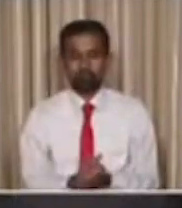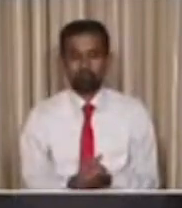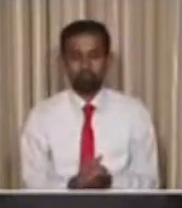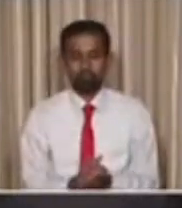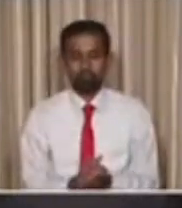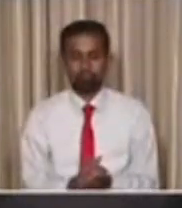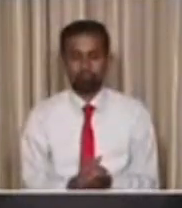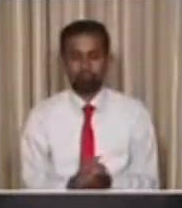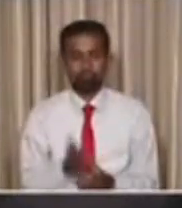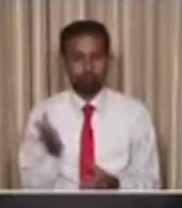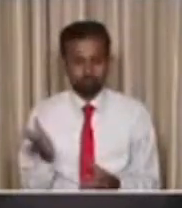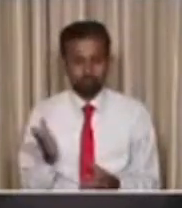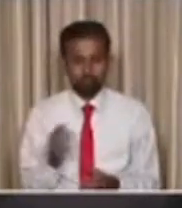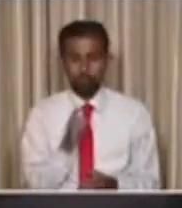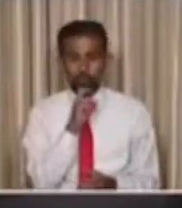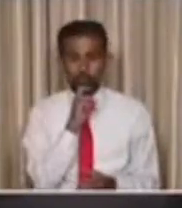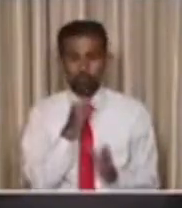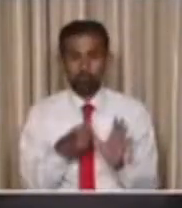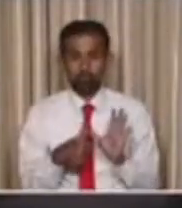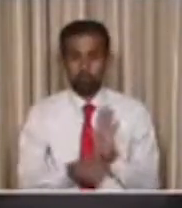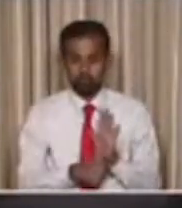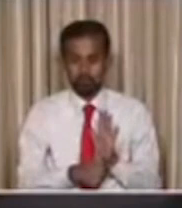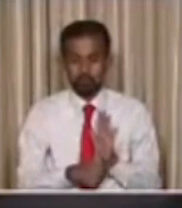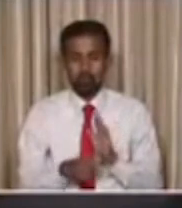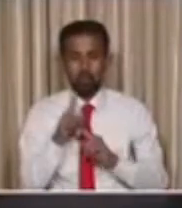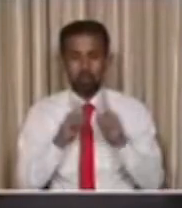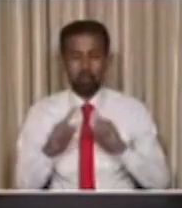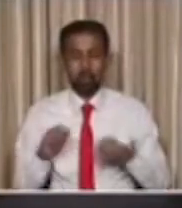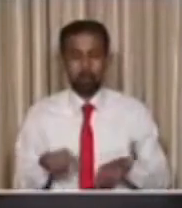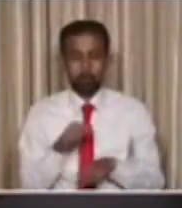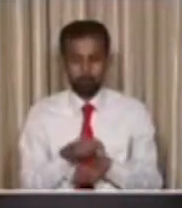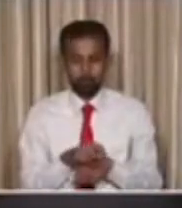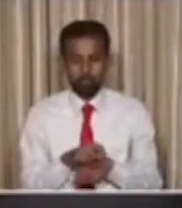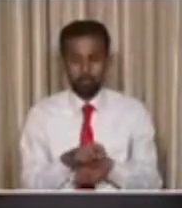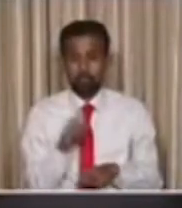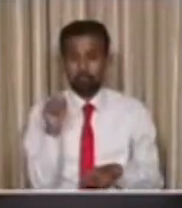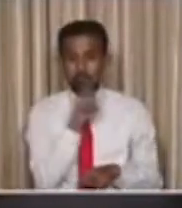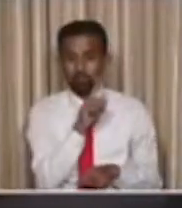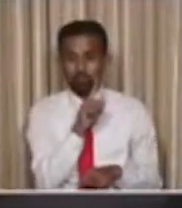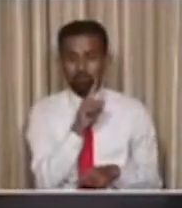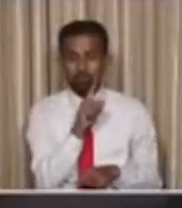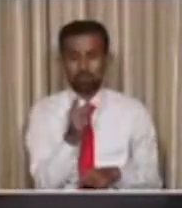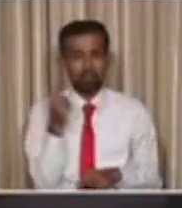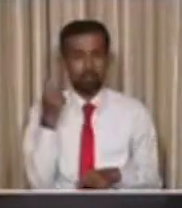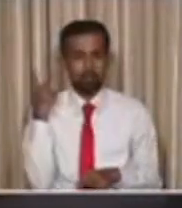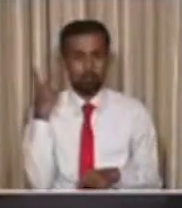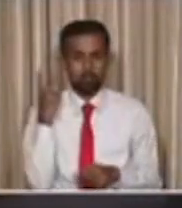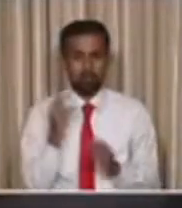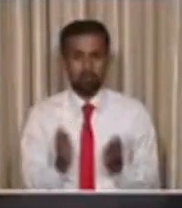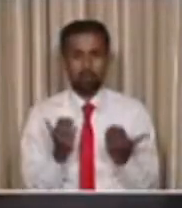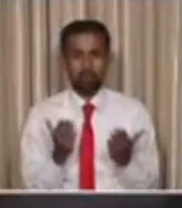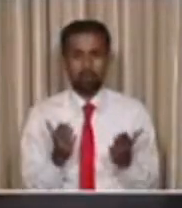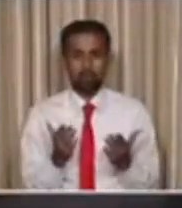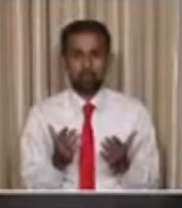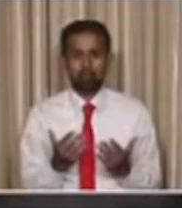අද මේ අධිකරන පනත් කීපයක් ගැන කතා කරන මේ වෙලාවේ. අපි ඉස්සල්ලාම මේ ඒ ප්‍රේද අපි මේක පටන් ගත්තේ තවත්